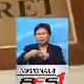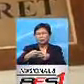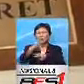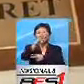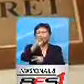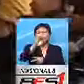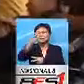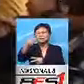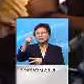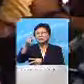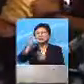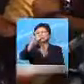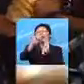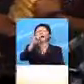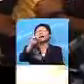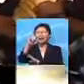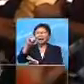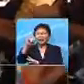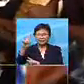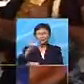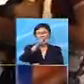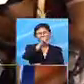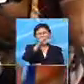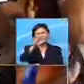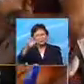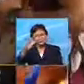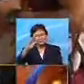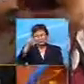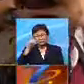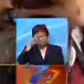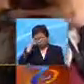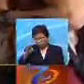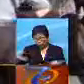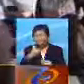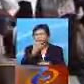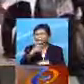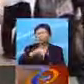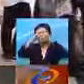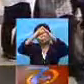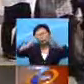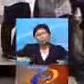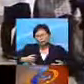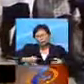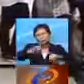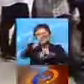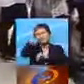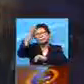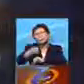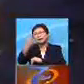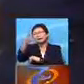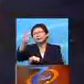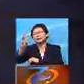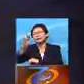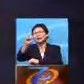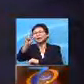WeChat ID sebagai Mujahidin 333 dia didakwa melakukan kesalahan itu di sebuah rumah di jalan 5 palang 56